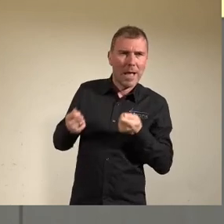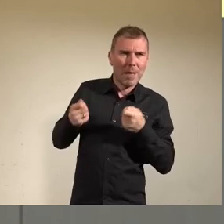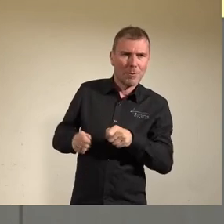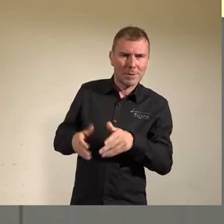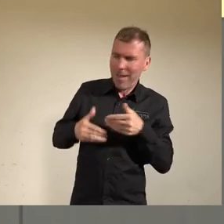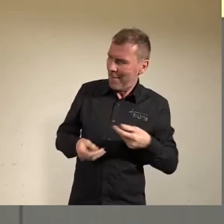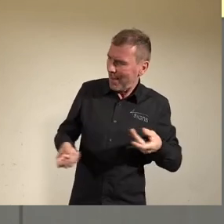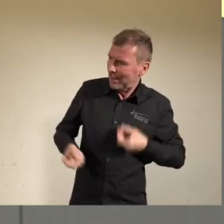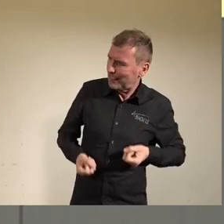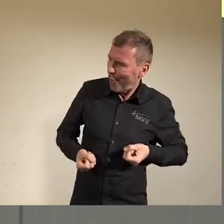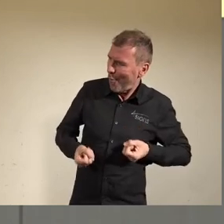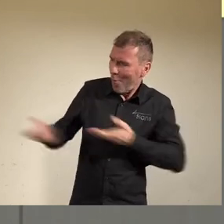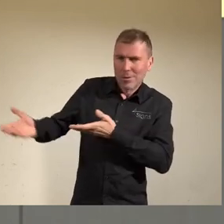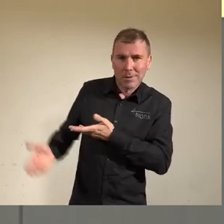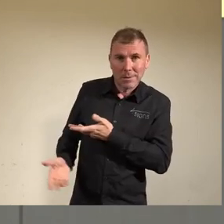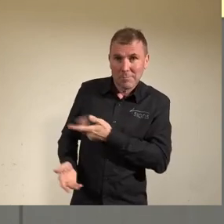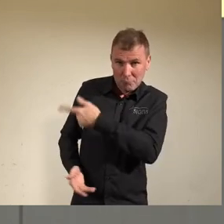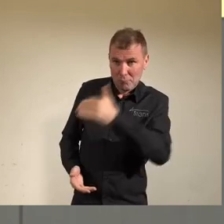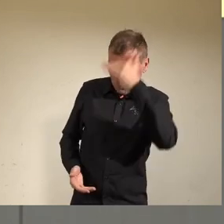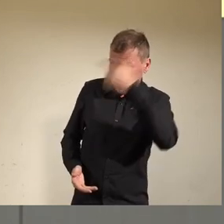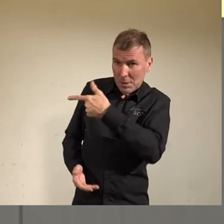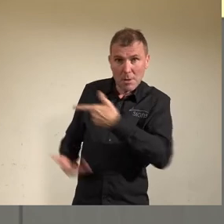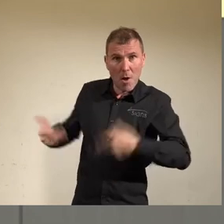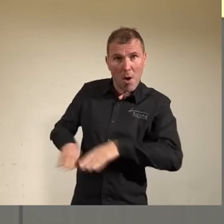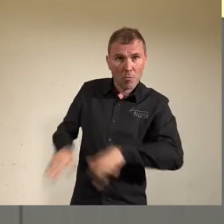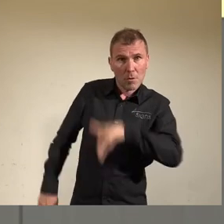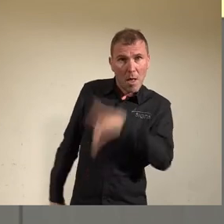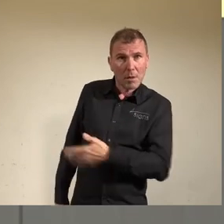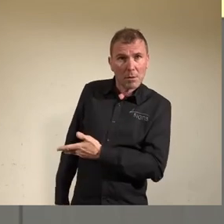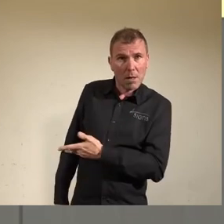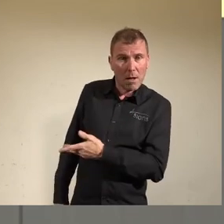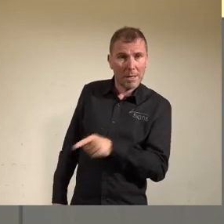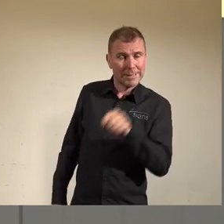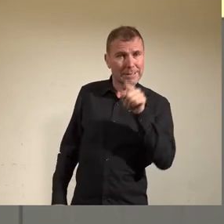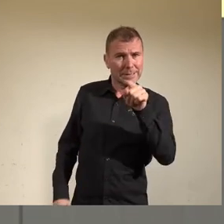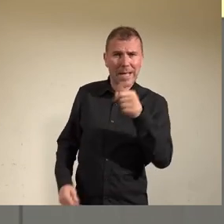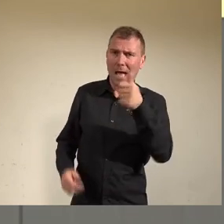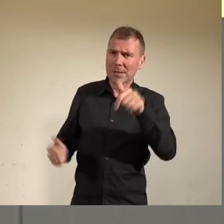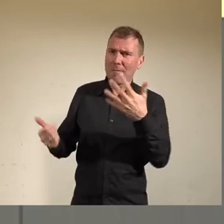haushaltsbeschließenden Fraktionen stellen. Sehen Sie eine Grundlage, diese